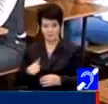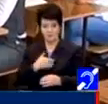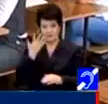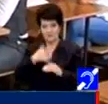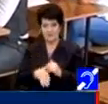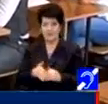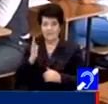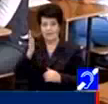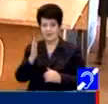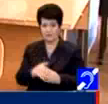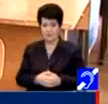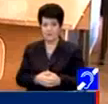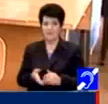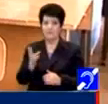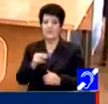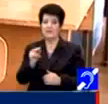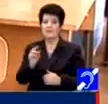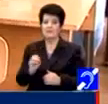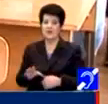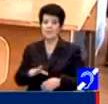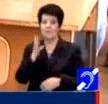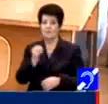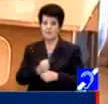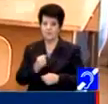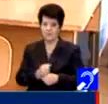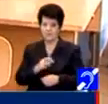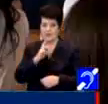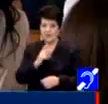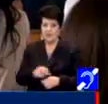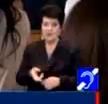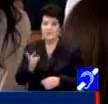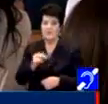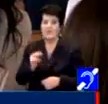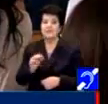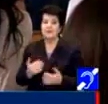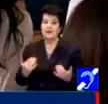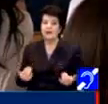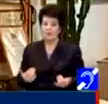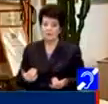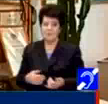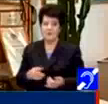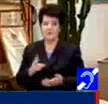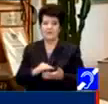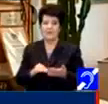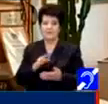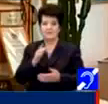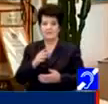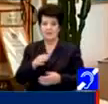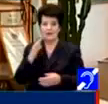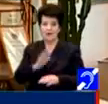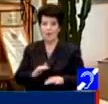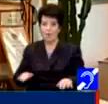înțeleg viitorul meu, să înțeleg de ce au fost făcute unele greșeli și de ce noi acum deja nu le mai repetăm. În anii copilăriei